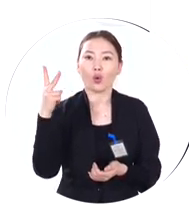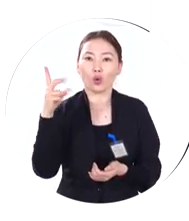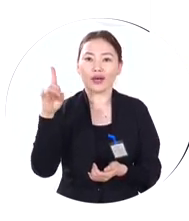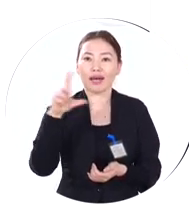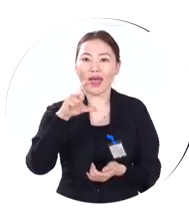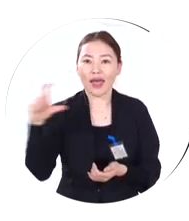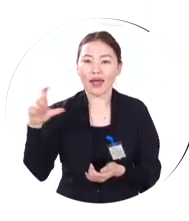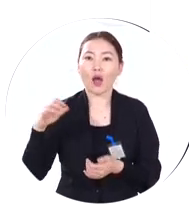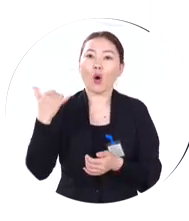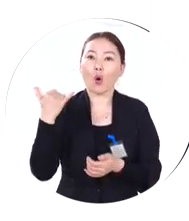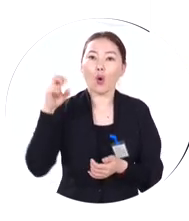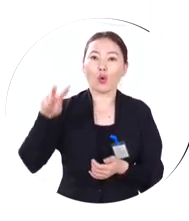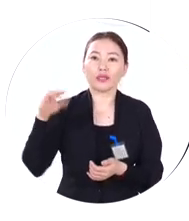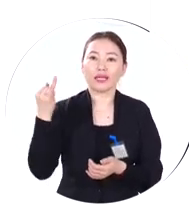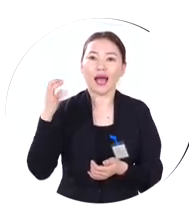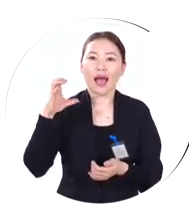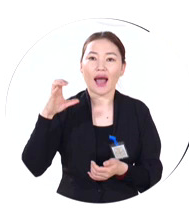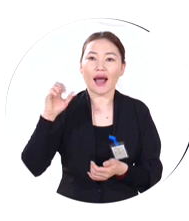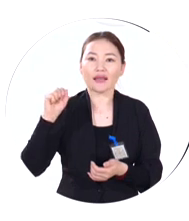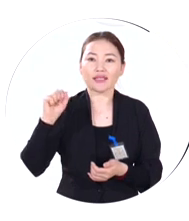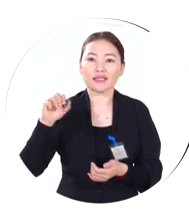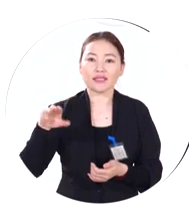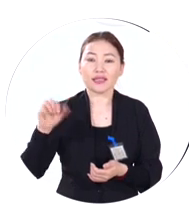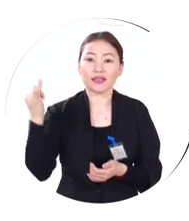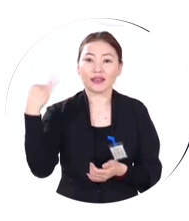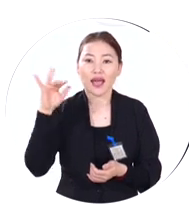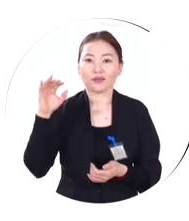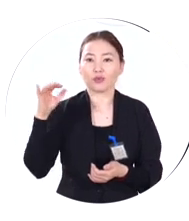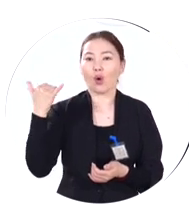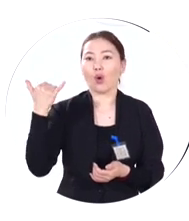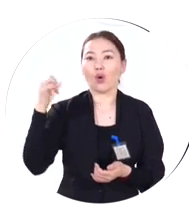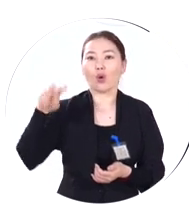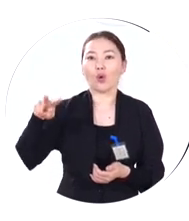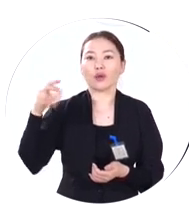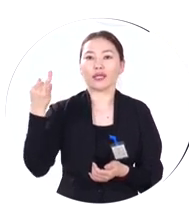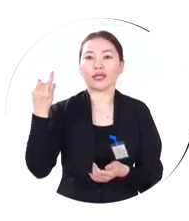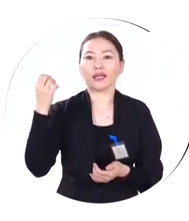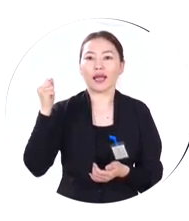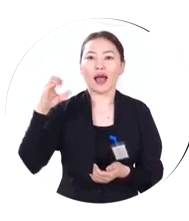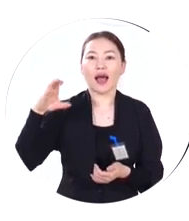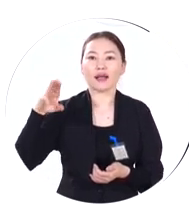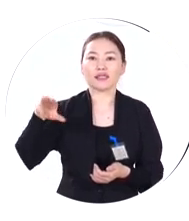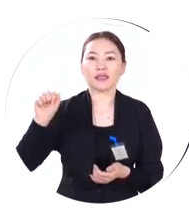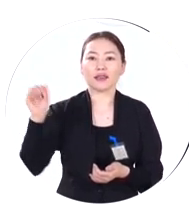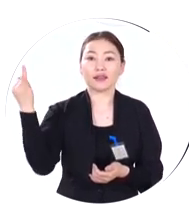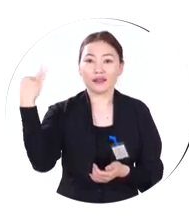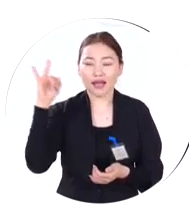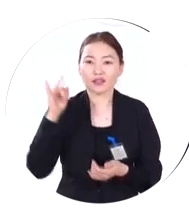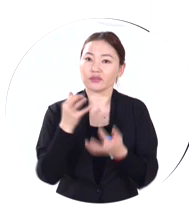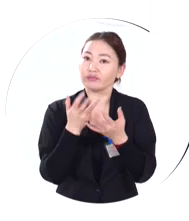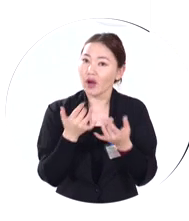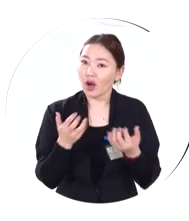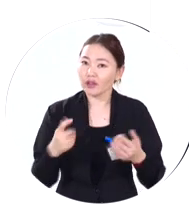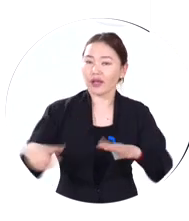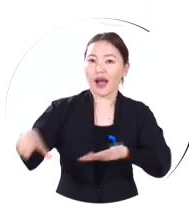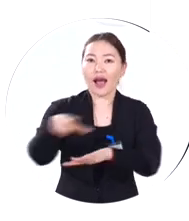Монголын томоохон хотууд хошуудад гайлын салбар нээж худалдан авсан зүйлийн үнийн 5 хувиар бодож гайл хураах болов.